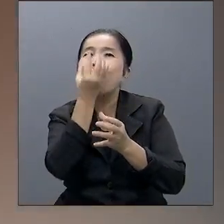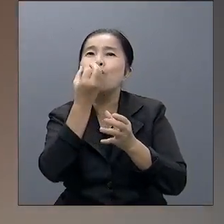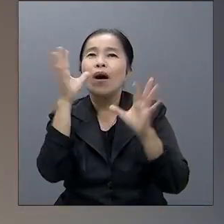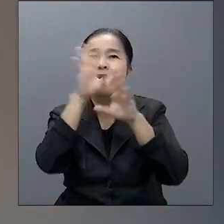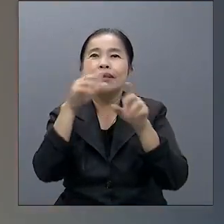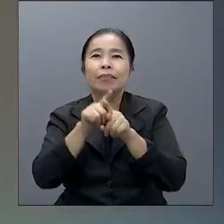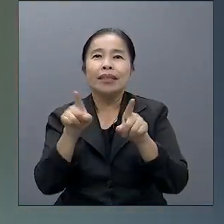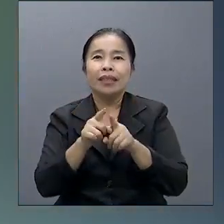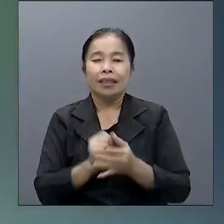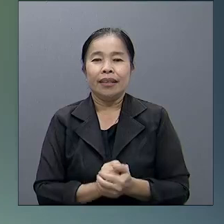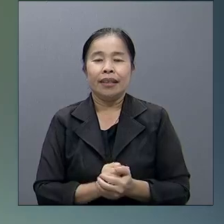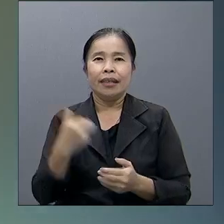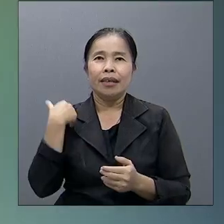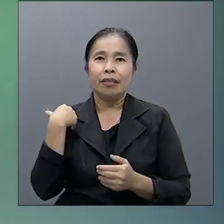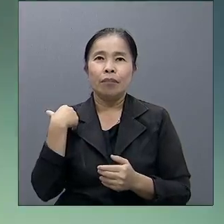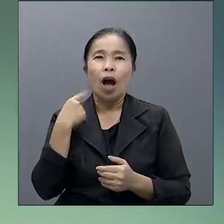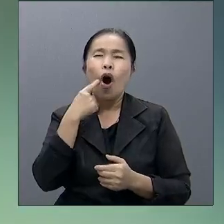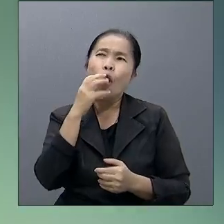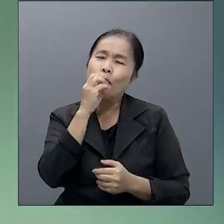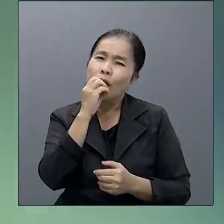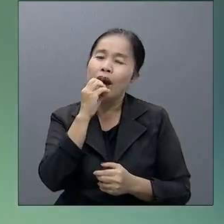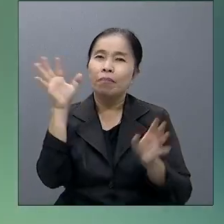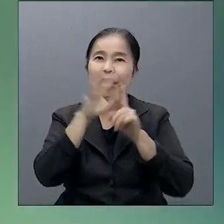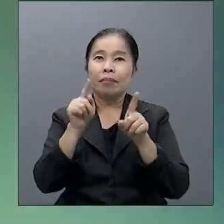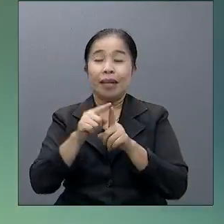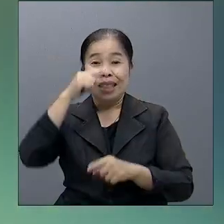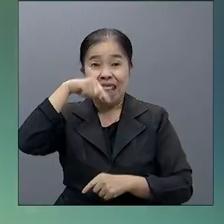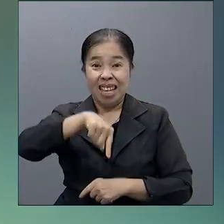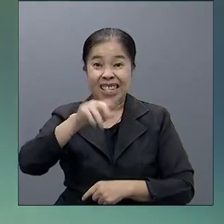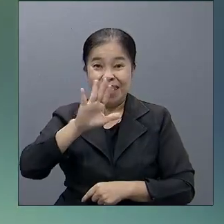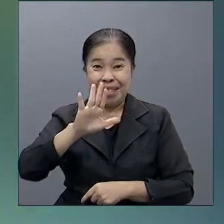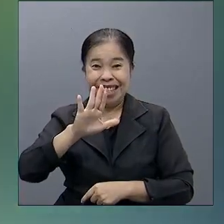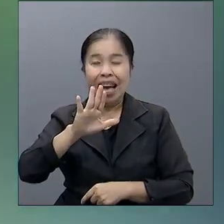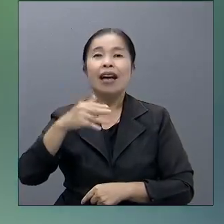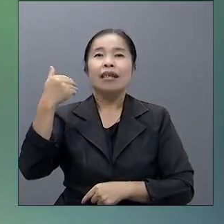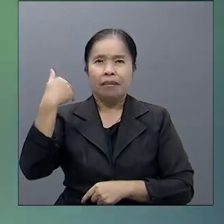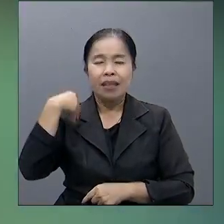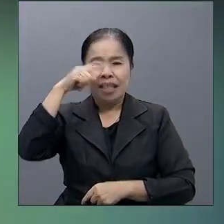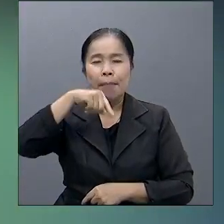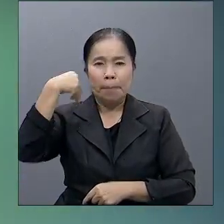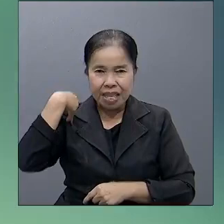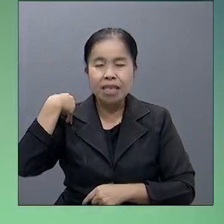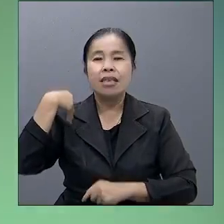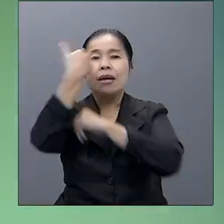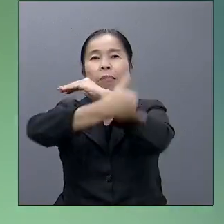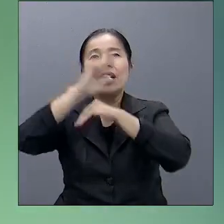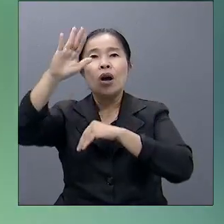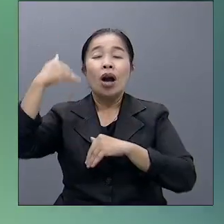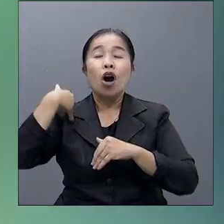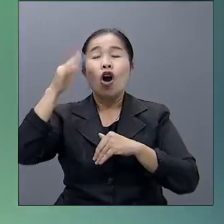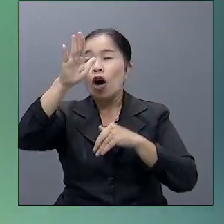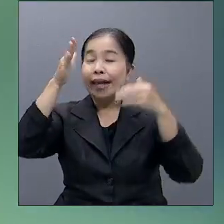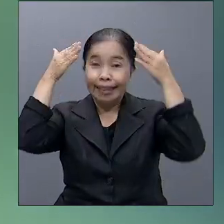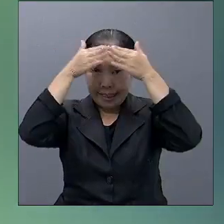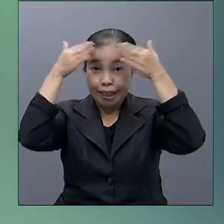นี่คือเป็นเหมือนข้าวโพดอบกรอบนะ ค่ะอันนี้คือไม่ใช่ในไทยนะคุณผู้ชมคือมันก็จะมีประเด็นที่ถูกพูดถึงเป็นวงกว้างอย่างในประเทศอินโดนีเซียเ